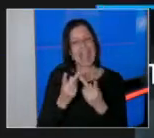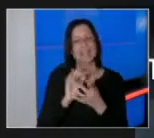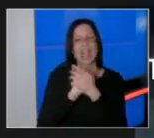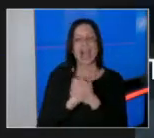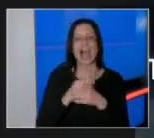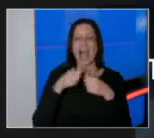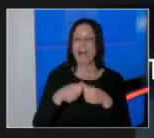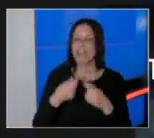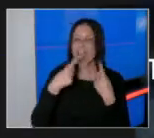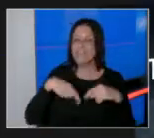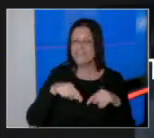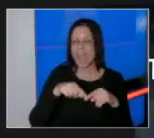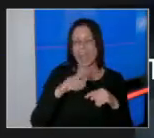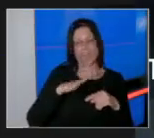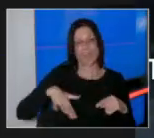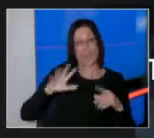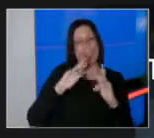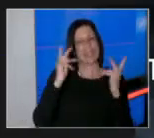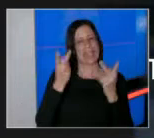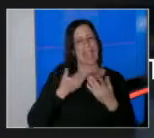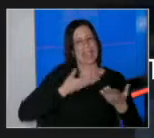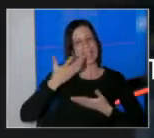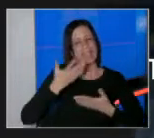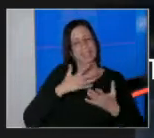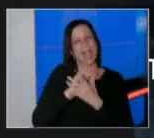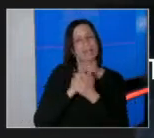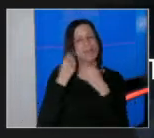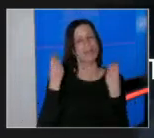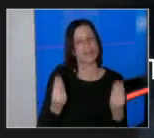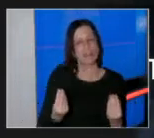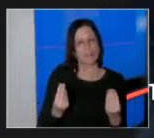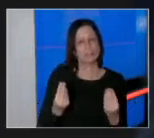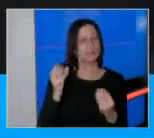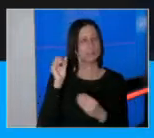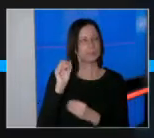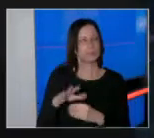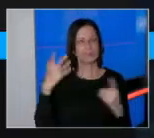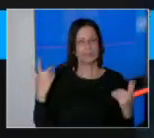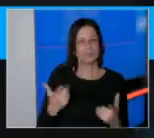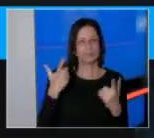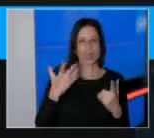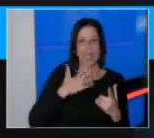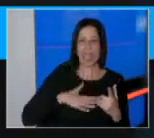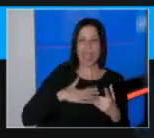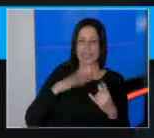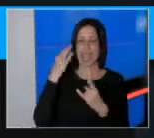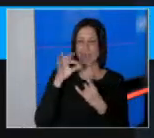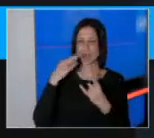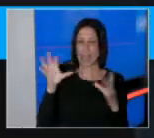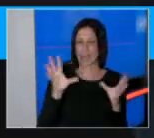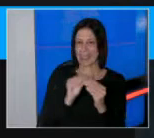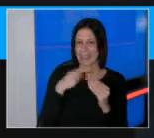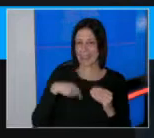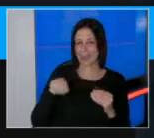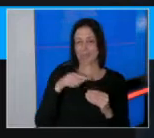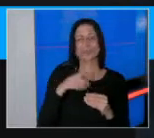הוועד וכל הקהילה וידידים וחברים טובים שבאו לחגוג את חג החנוכה איתנו. ראינו